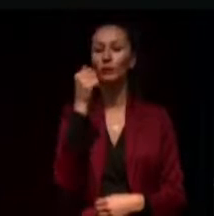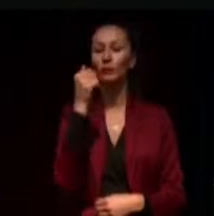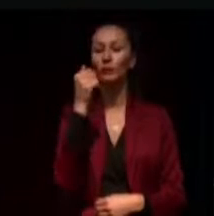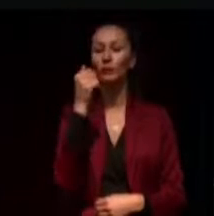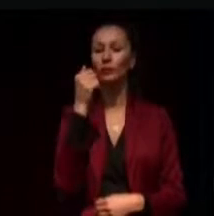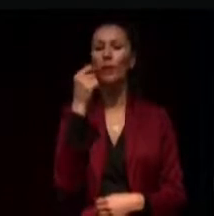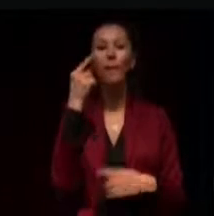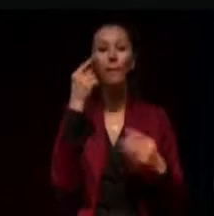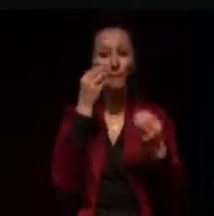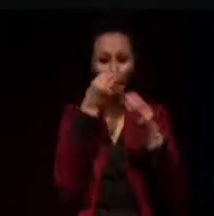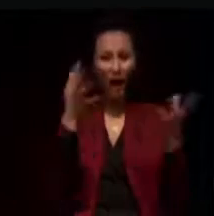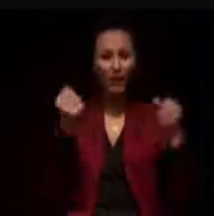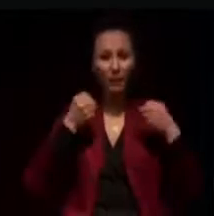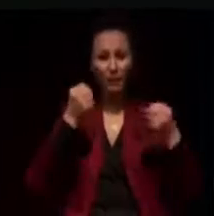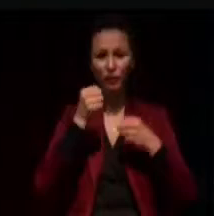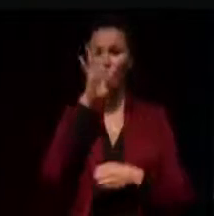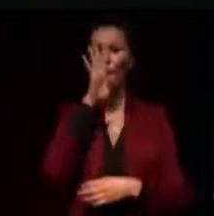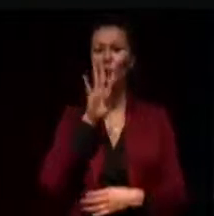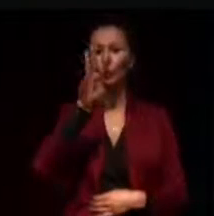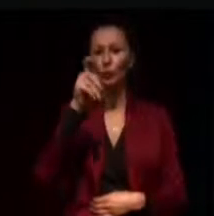469.298.000, Park ve Bahçeler